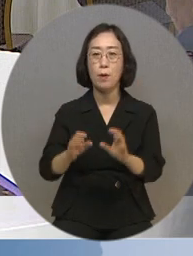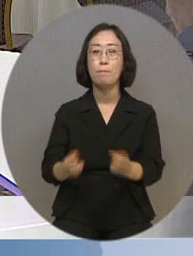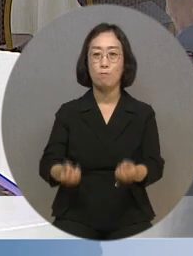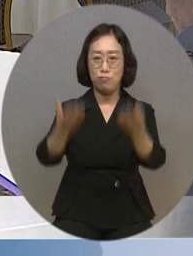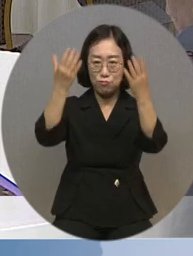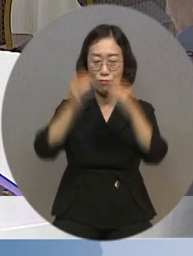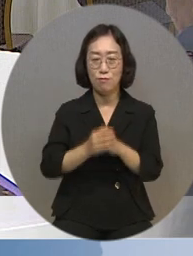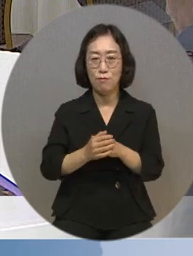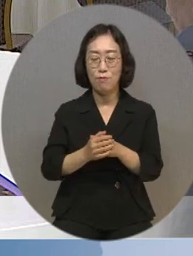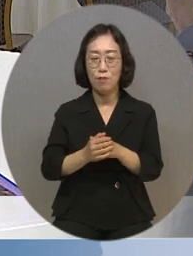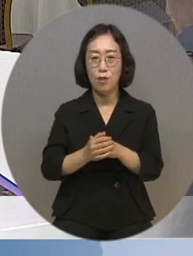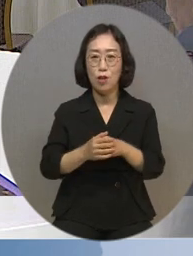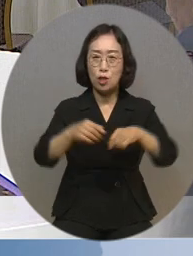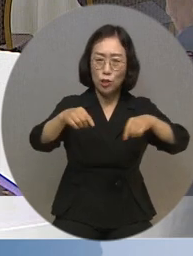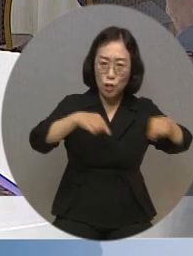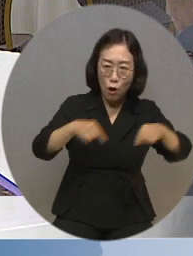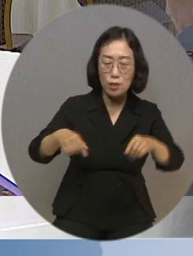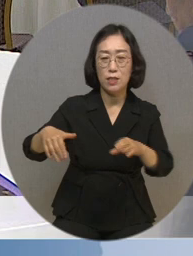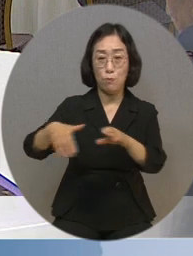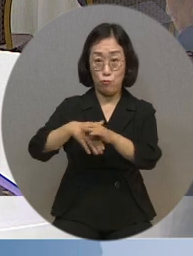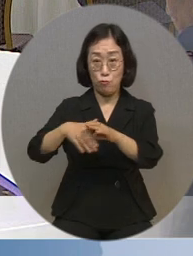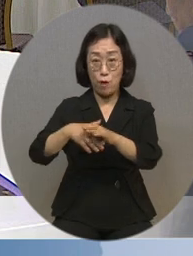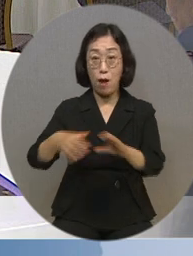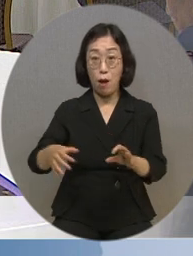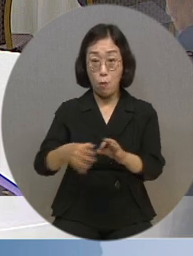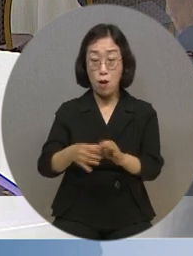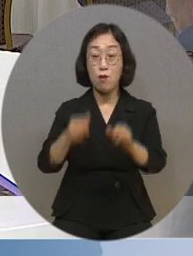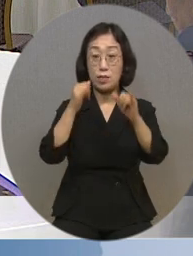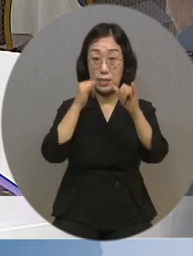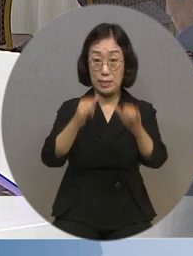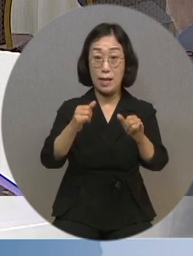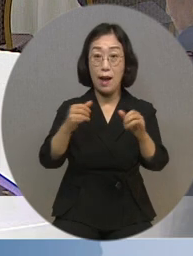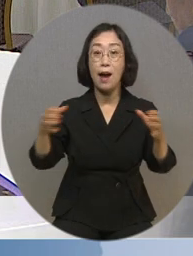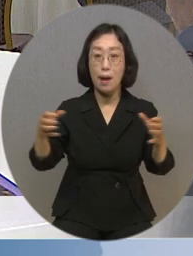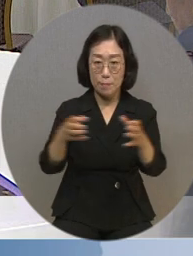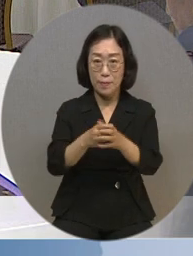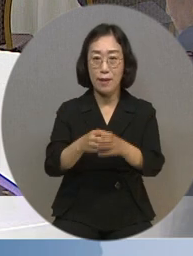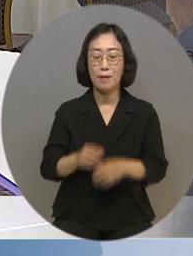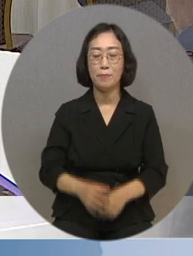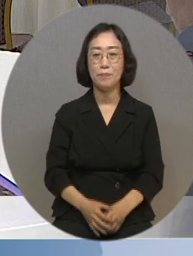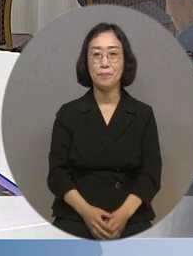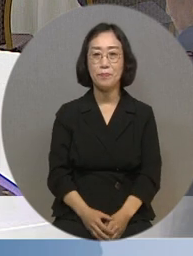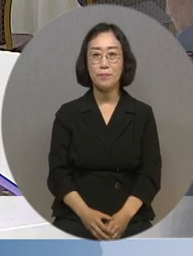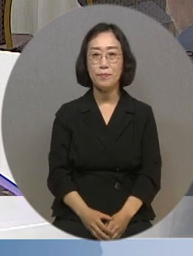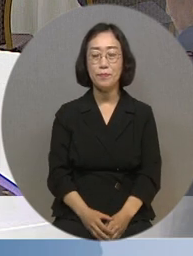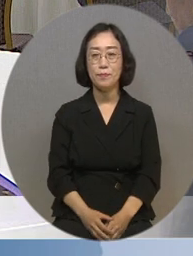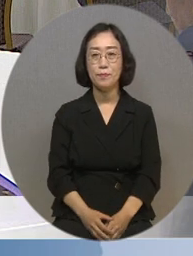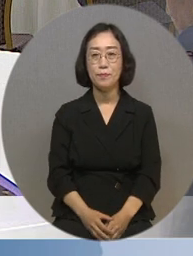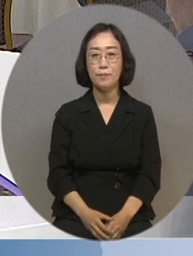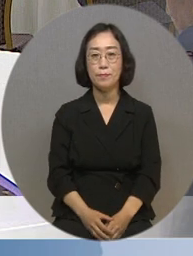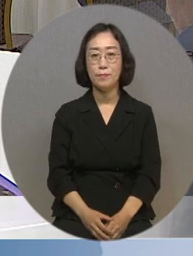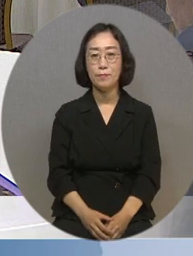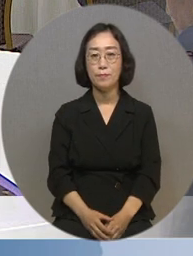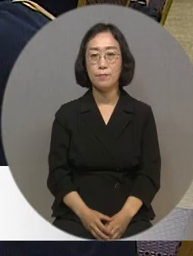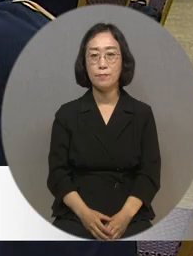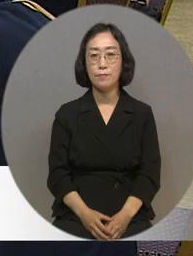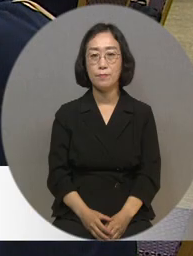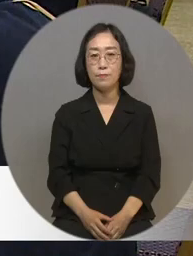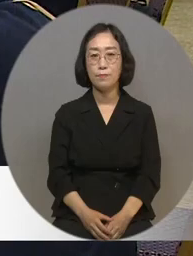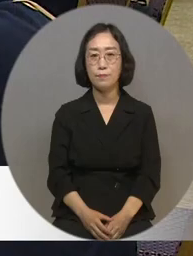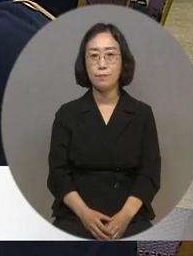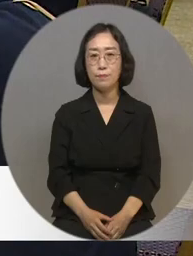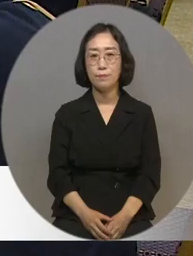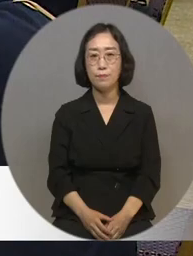대한민국 정치문화 경제 공헌 대상 시상식이 열린 건데요. 김은별 기자가 다녀왔습니다.